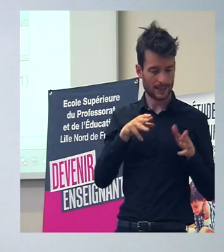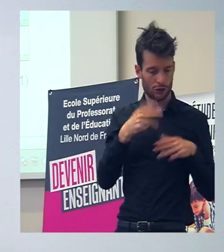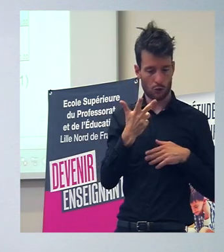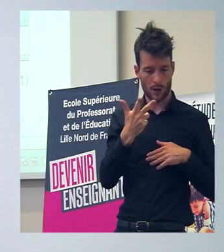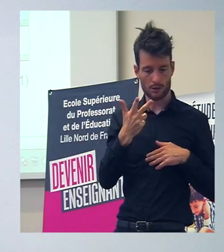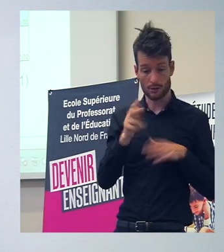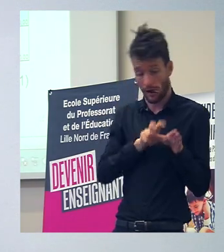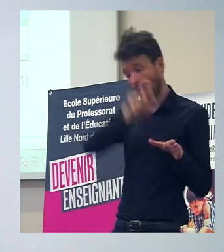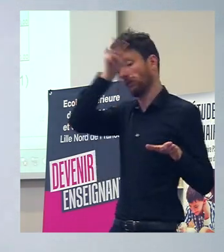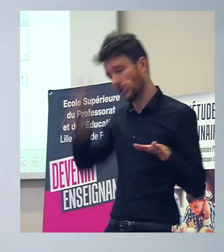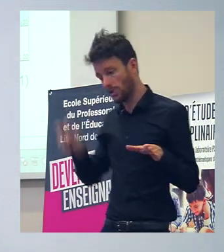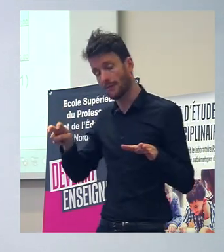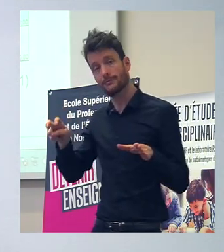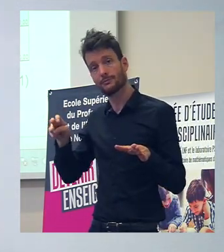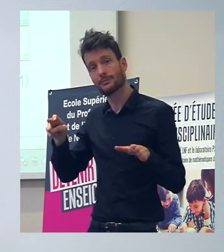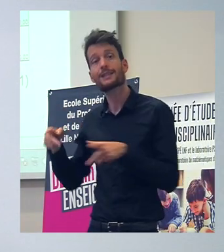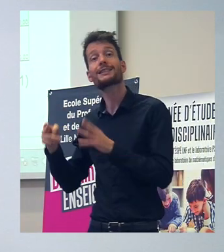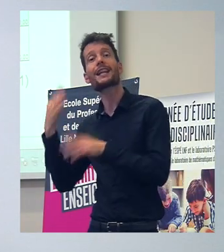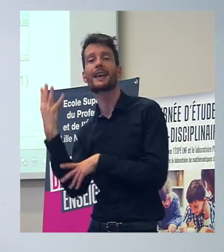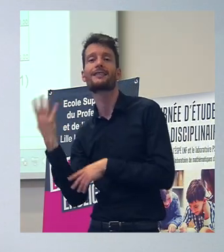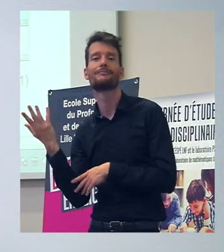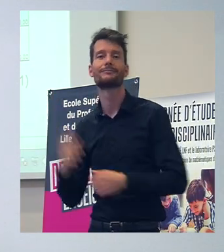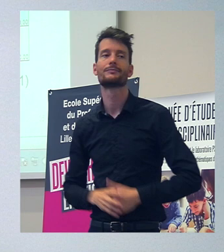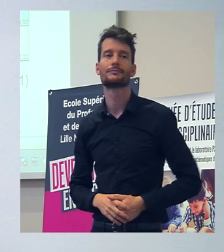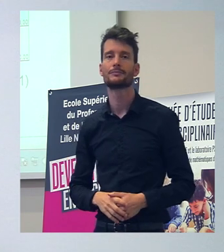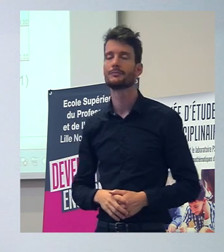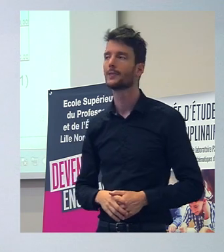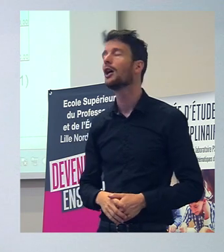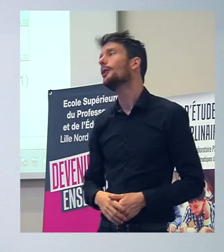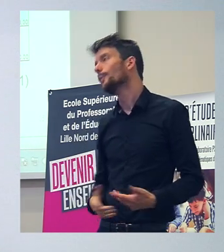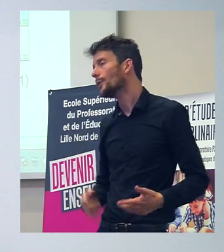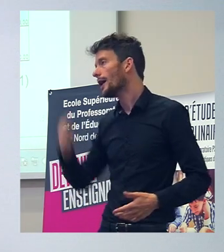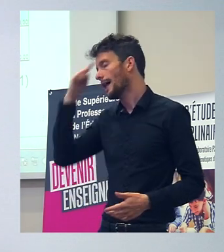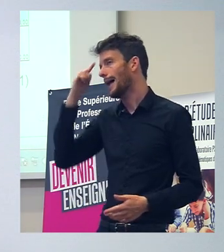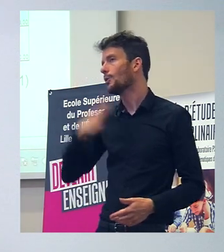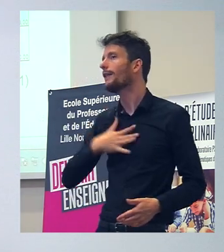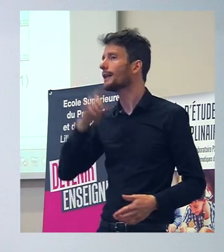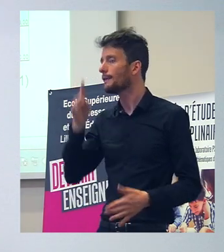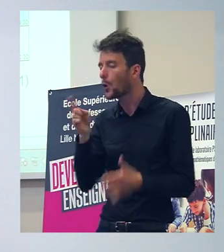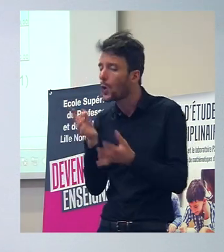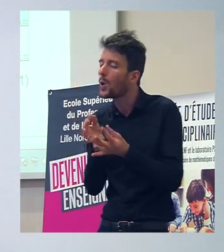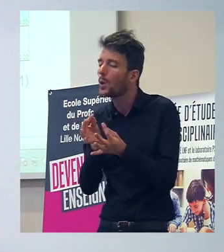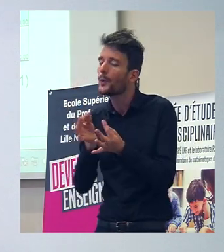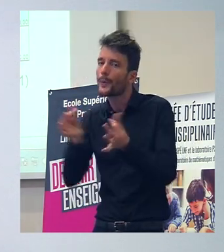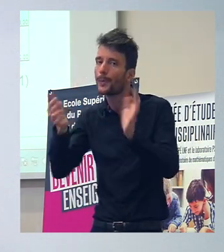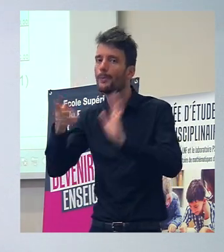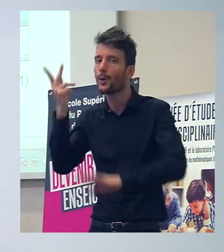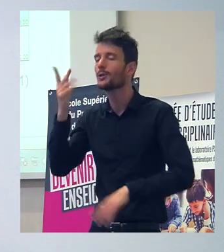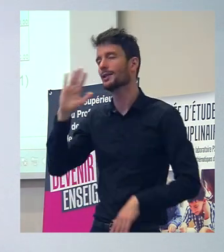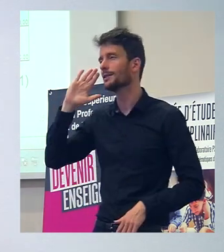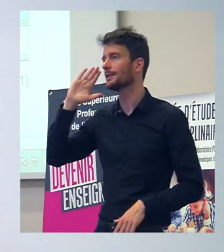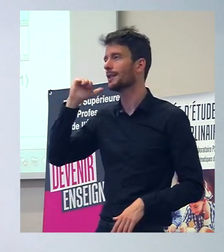stade 4. Bon, à mon avis, il faut affiner la question, c'est pour ça que moi,